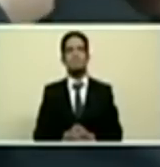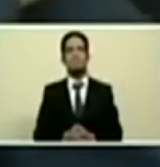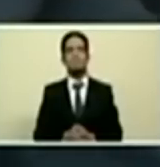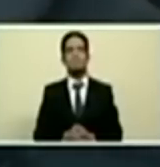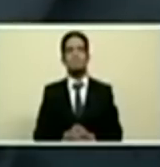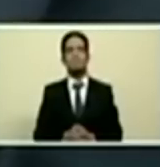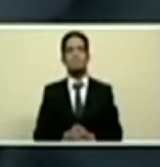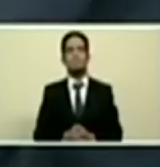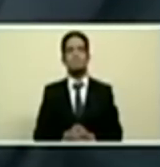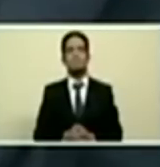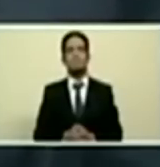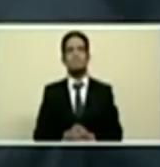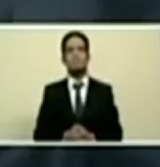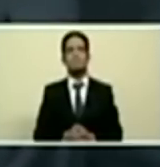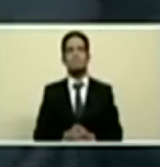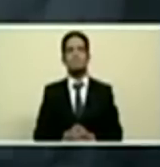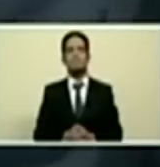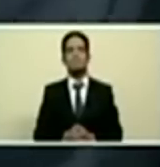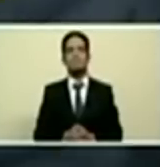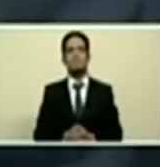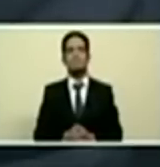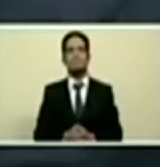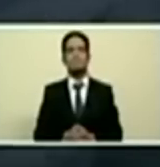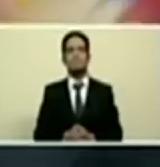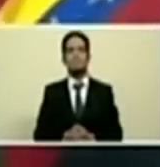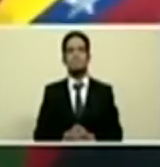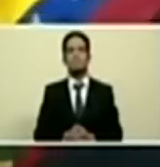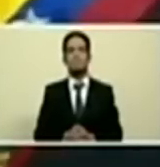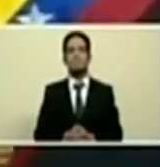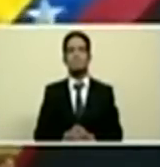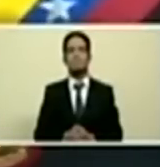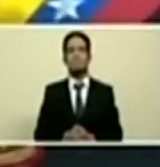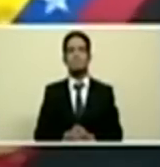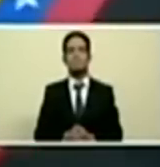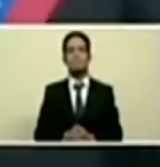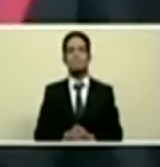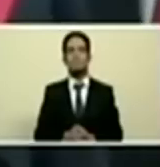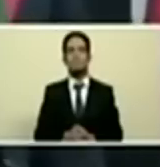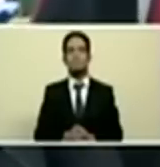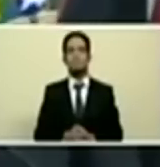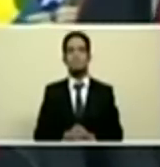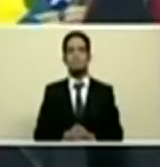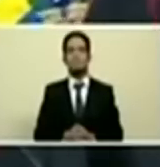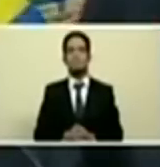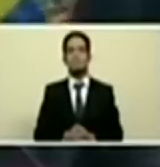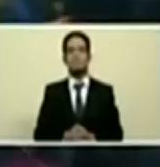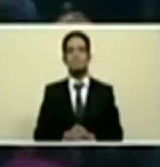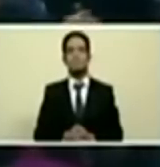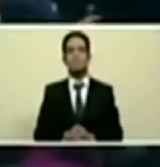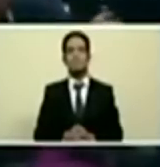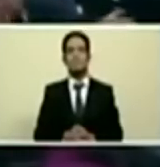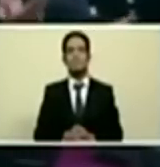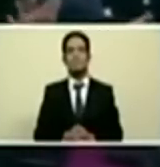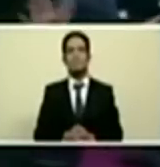L'économie du Venezuela, sinistrée, ne donne aucun signe d'amélioration et devrait encore se replier de 5% cette année. L'inflation,